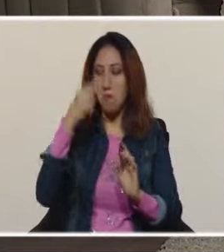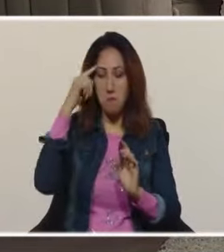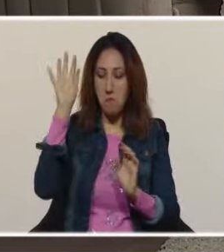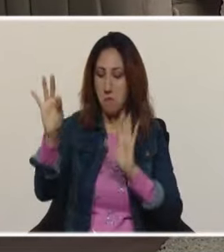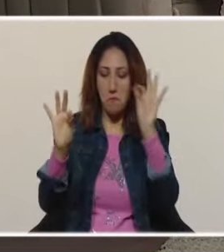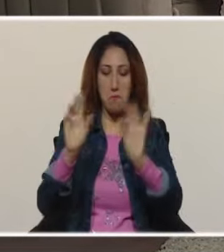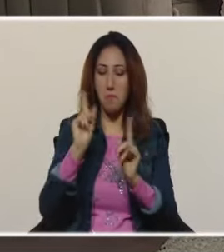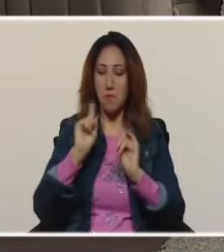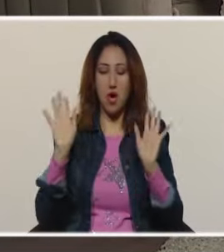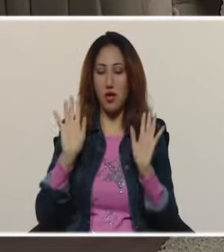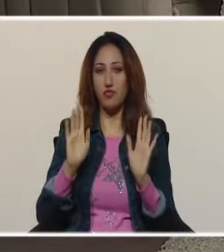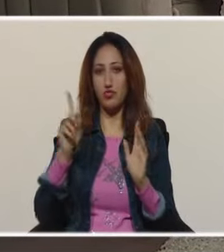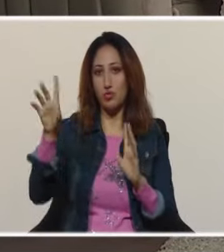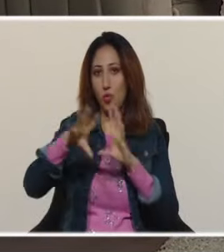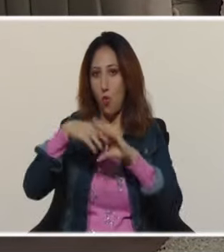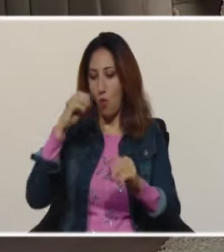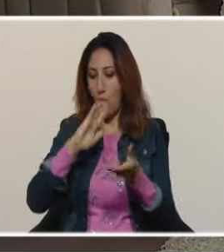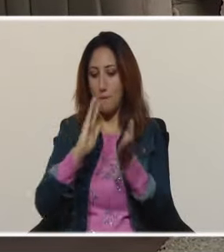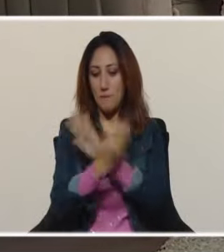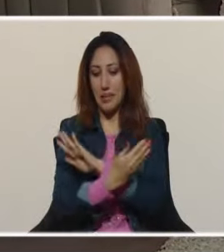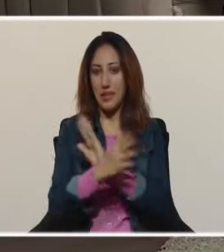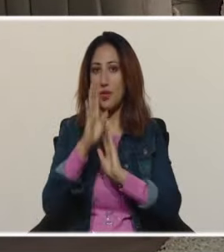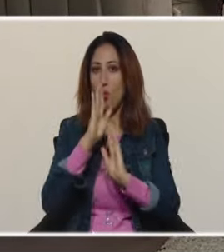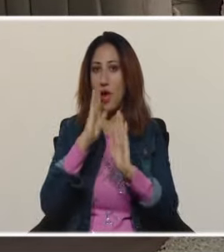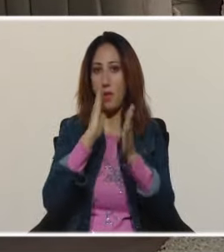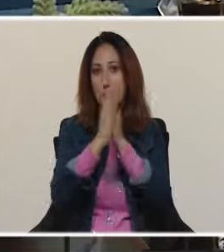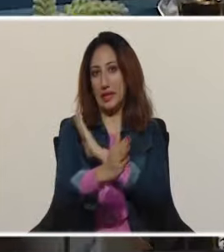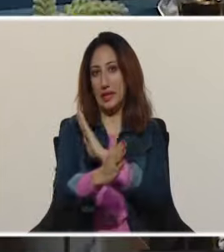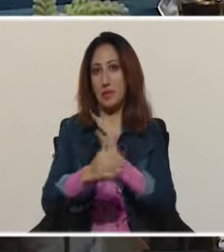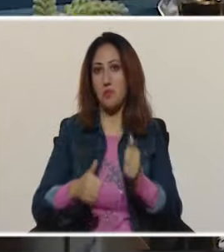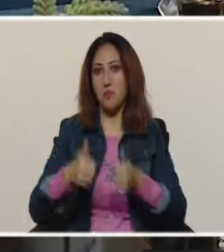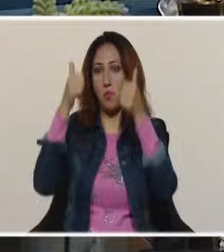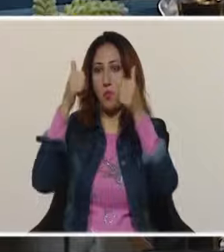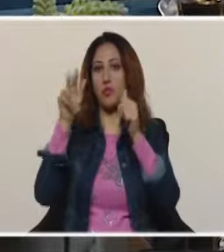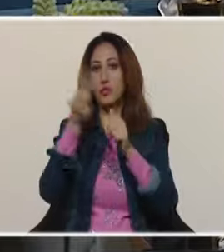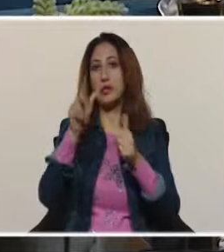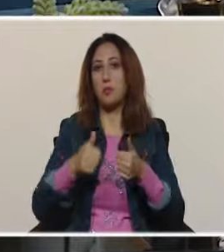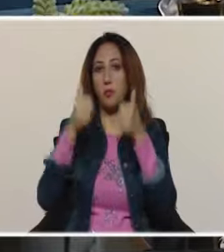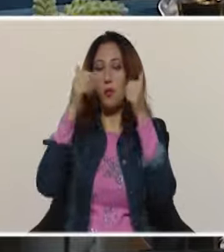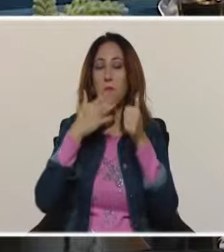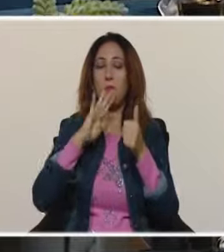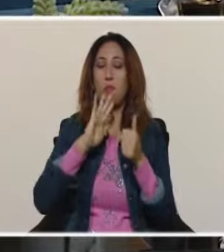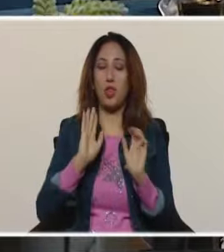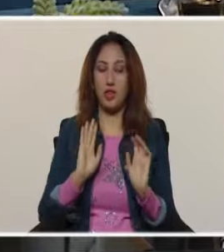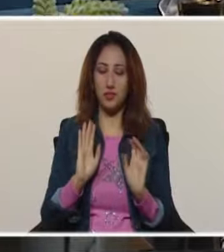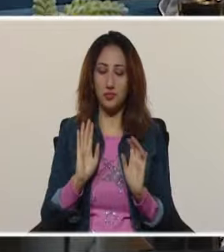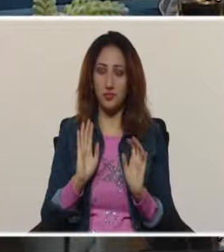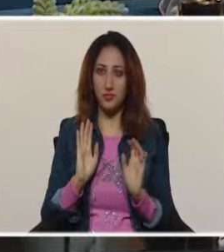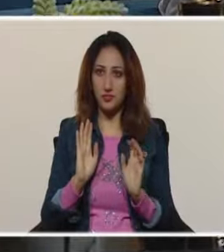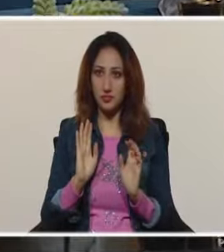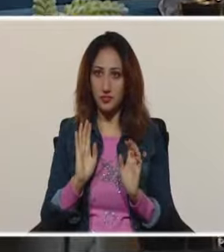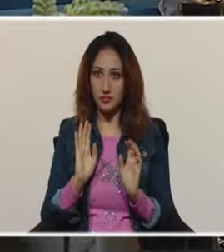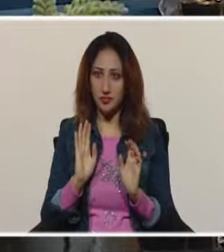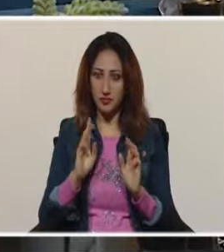جدا. حليت، هي طبعا مسكت الورقه الاسئله فيها فاضيه اللي هي عارفاها اللي حليتها عندها، وانا حليت الاسئله اللي عندها اللي هي مش عارفاها، وتمام كده الامتحان اتقفل. طبعا احنا